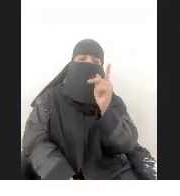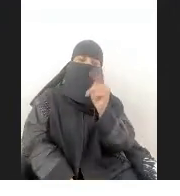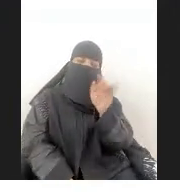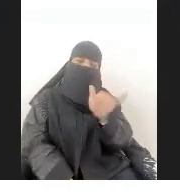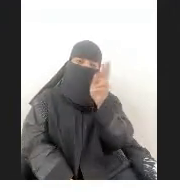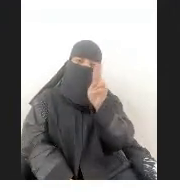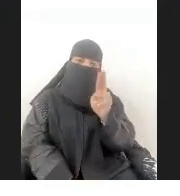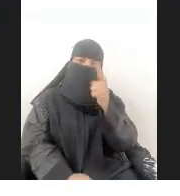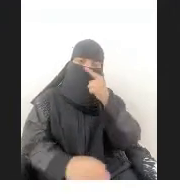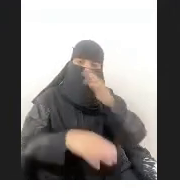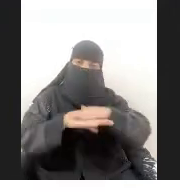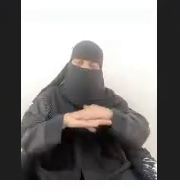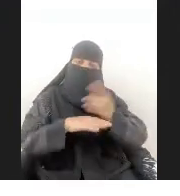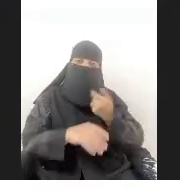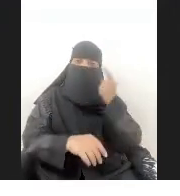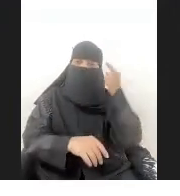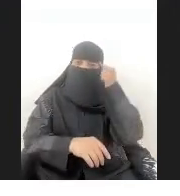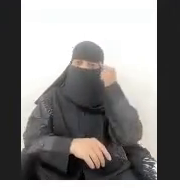العاملة